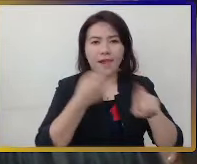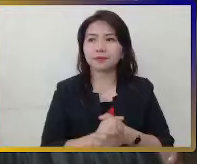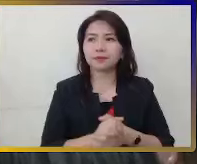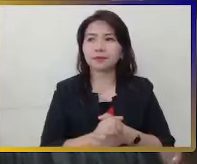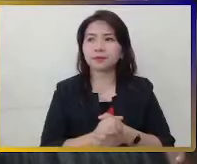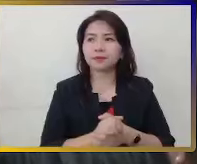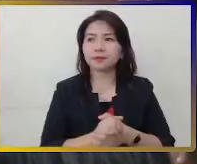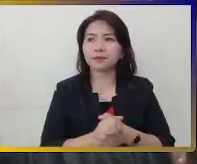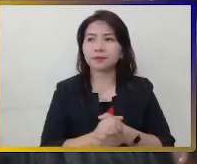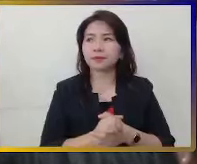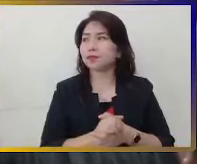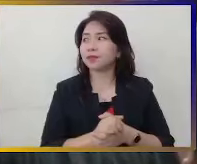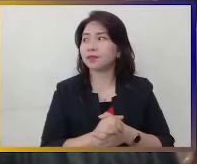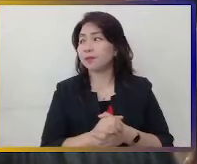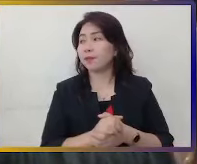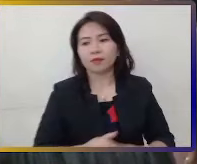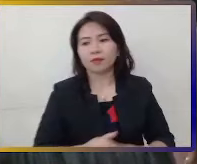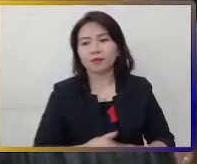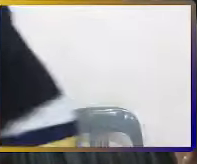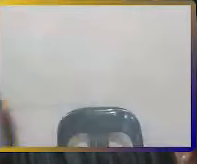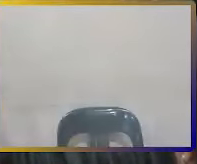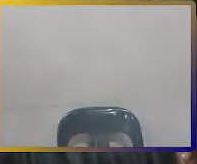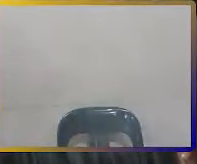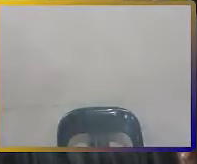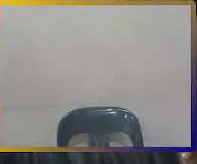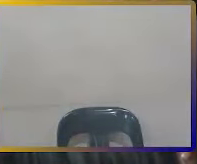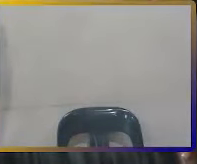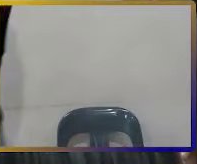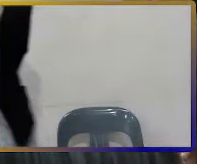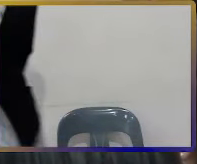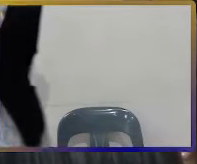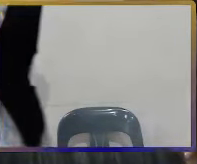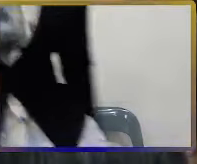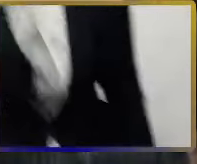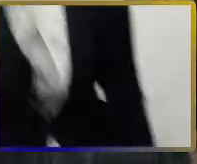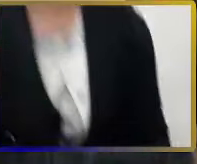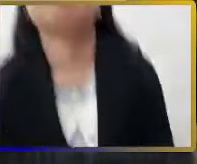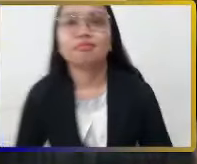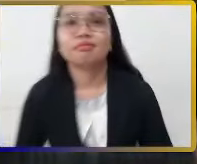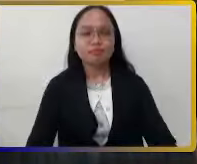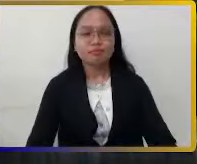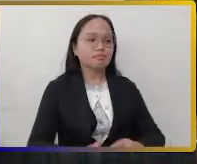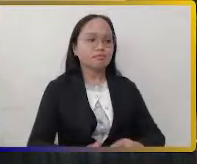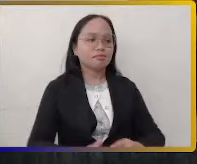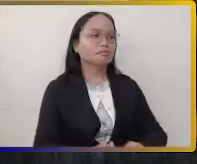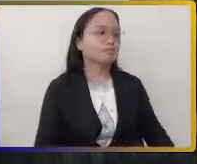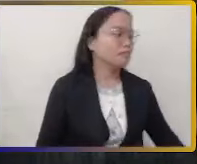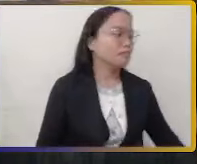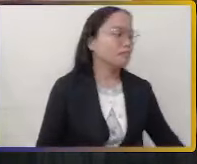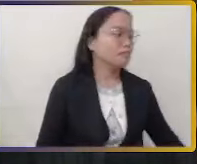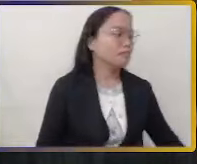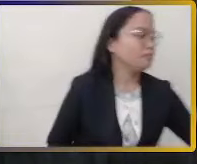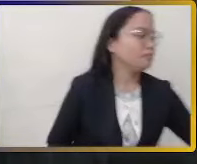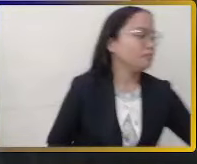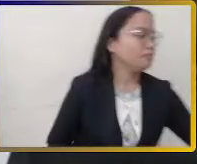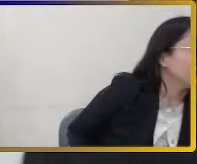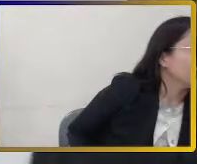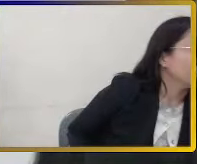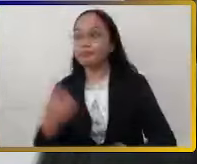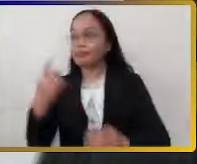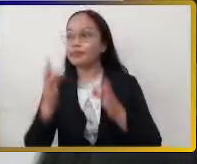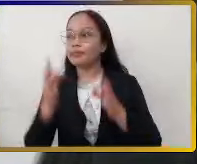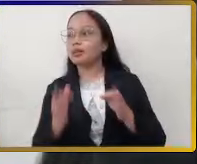Alright? That is our fellowship. Na kapag ka ang member ng fellowship na ito